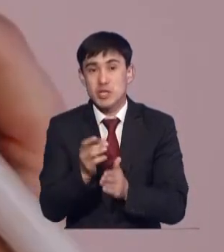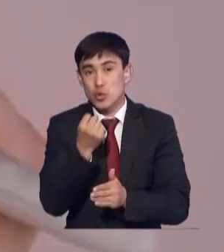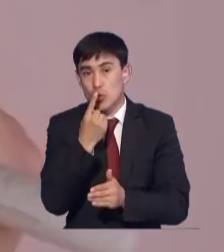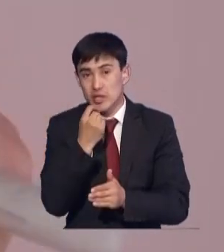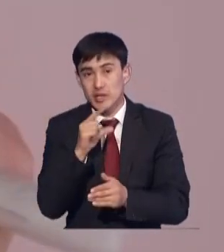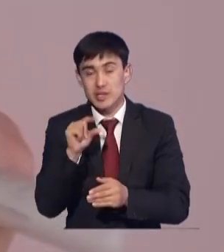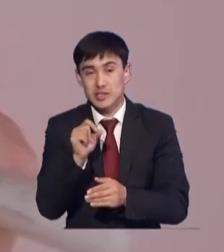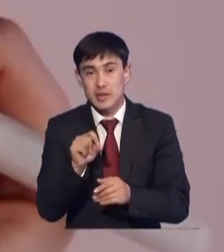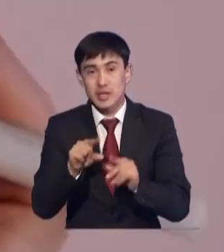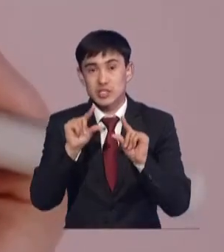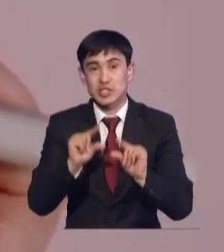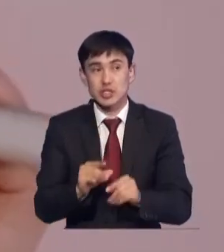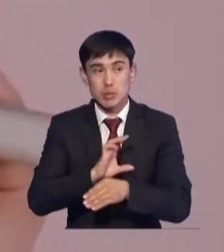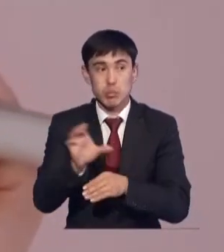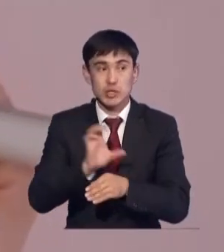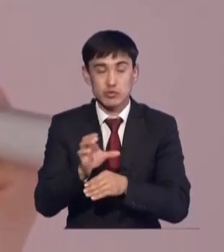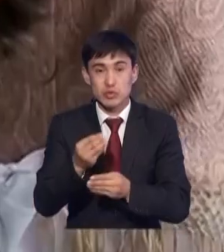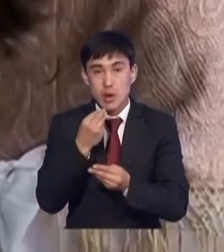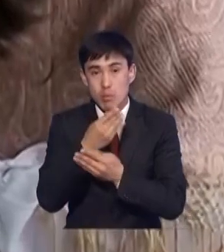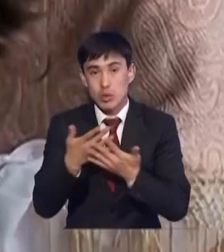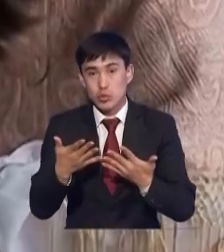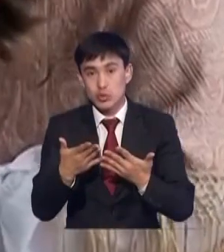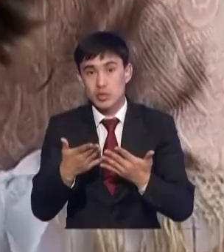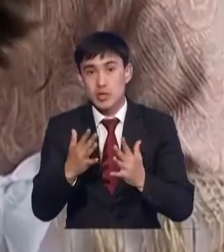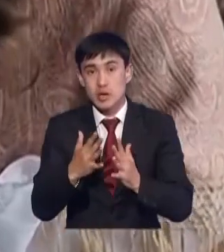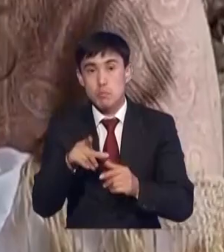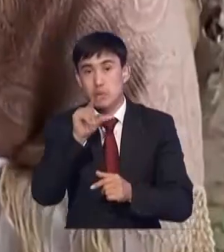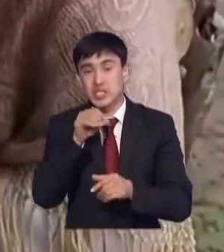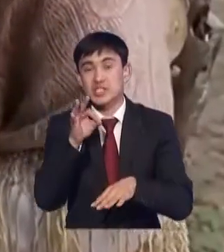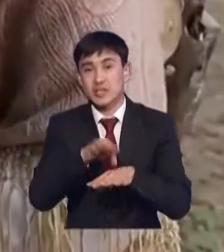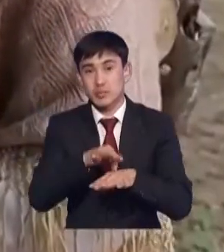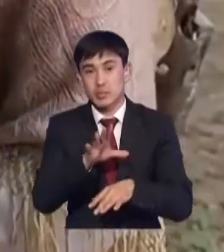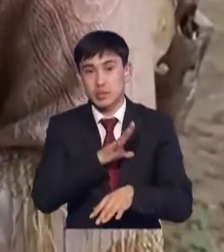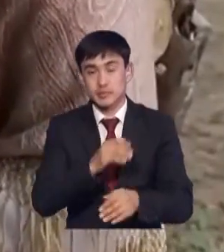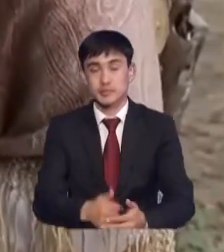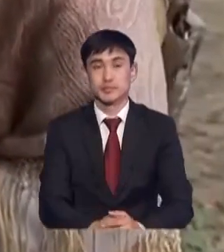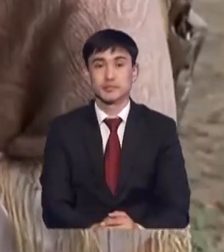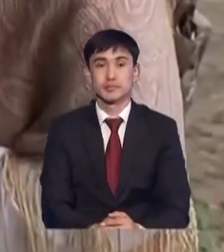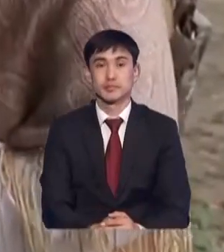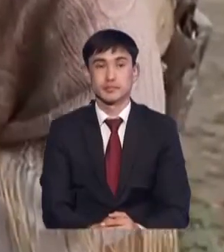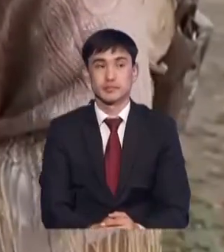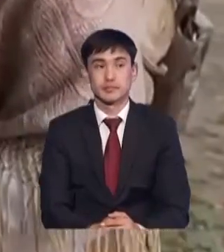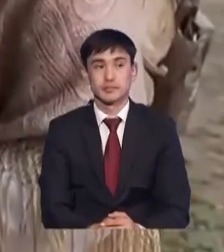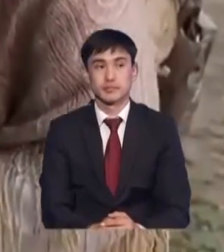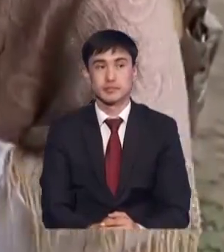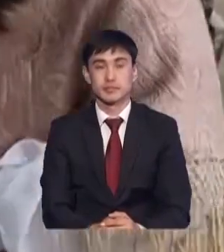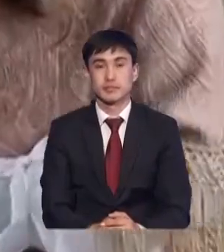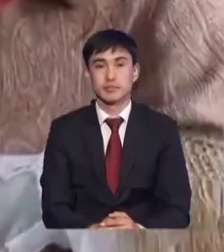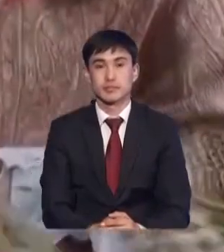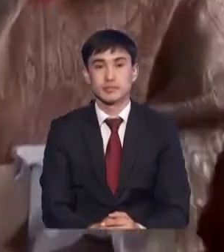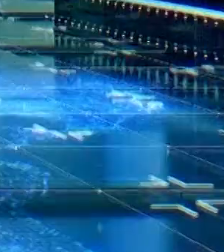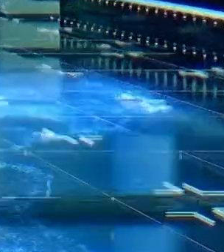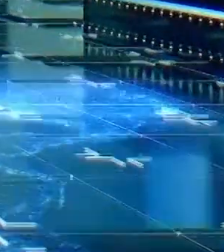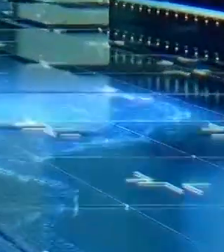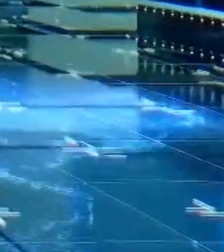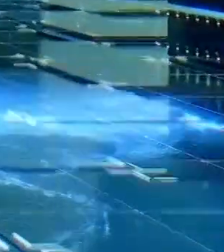яиц также на снижение производство продукта повлияла вспышка птичьего гриппа Лаура Искакова по материалам интернет-ресурсов